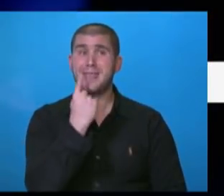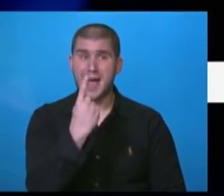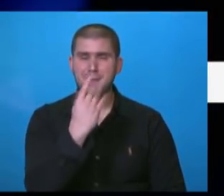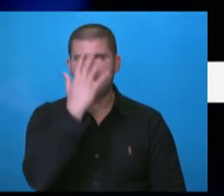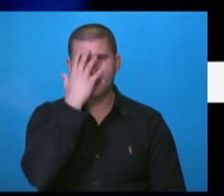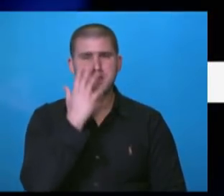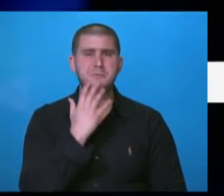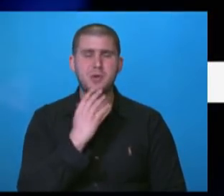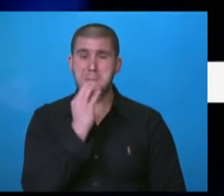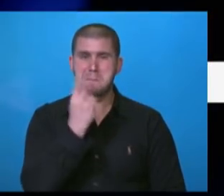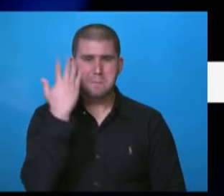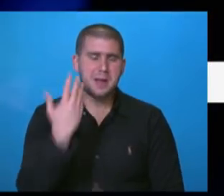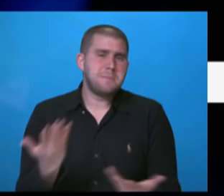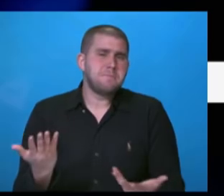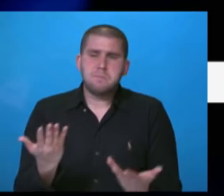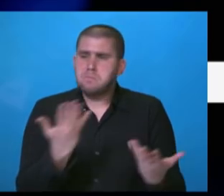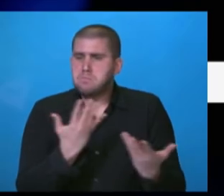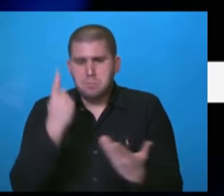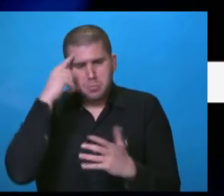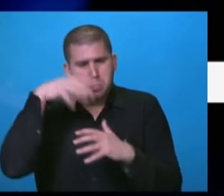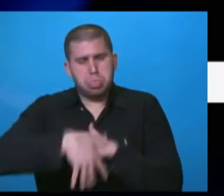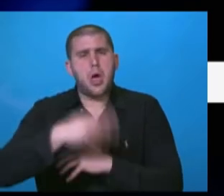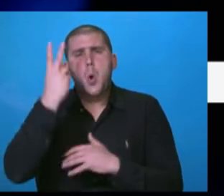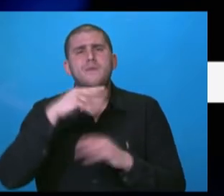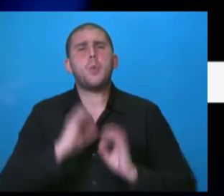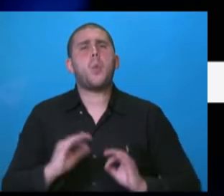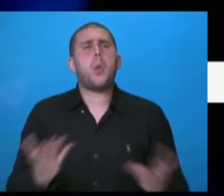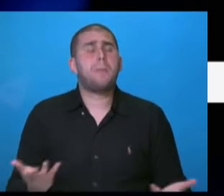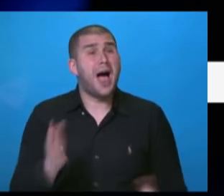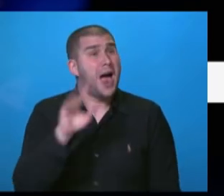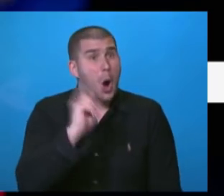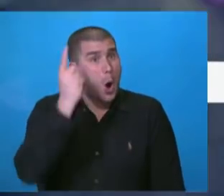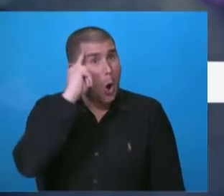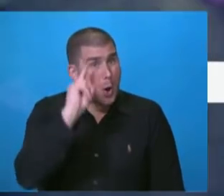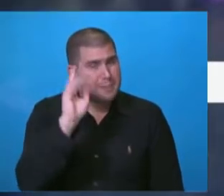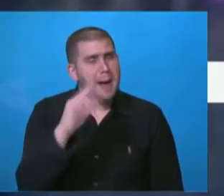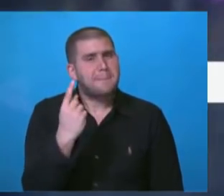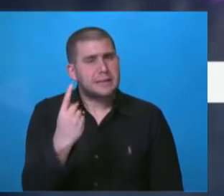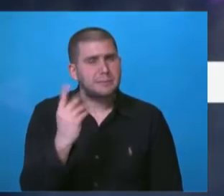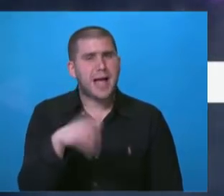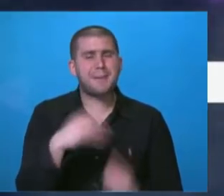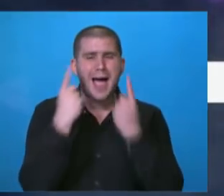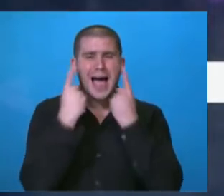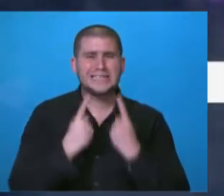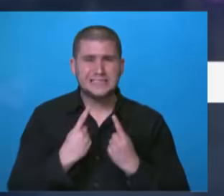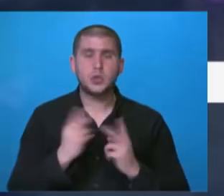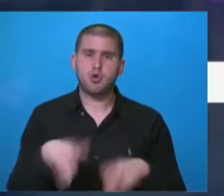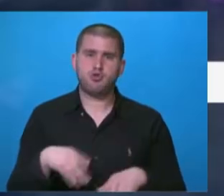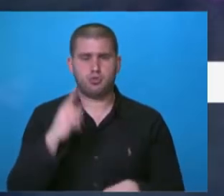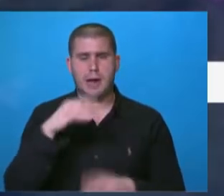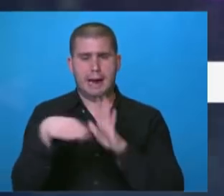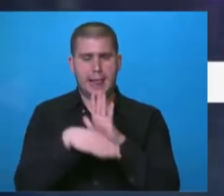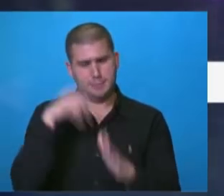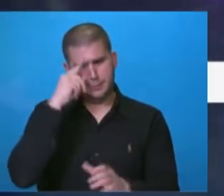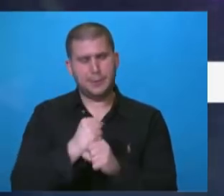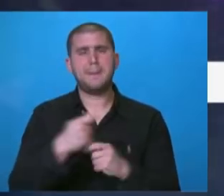שלהם באותו גיל, הם פשוט לא יודעים שום דבר על הדברים האלה. לא רק שלא יודעים, גם בחסידות גור יש כללים מאוד נוקשים לגבי